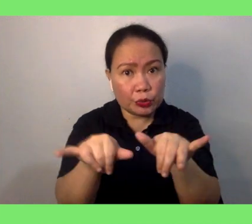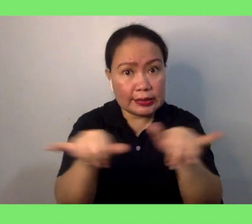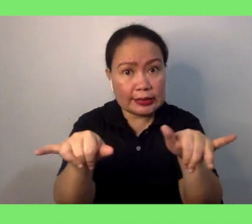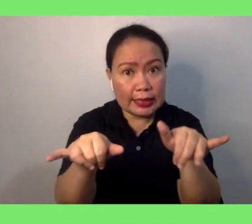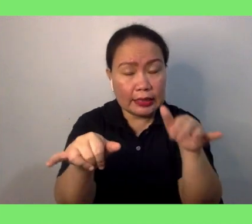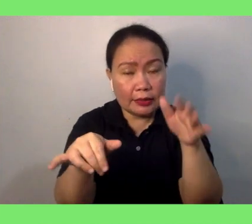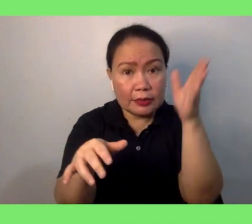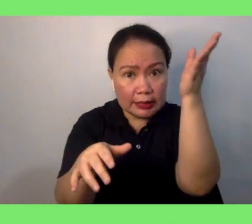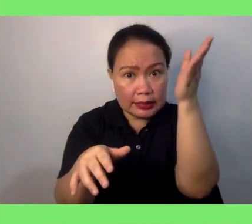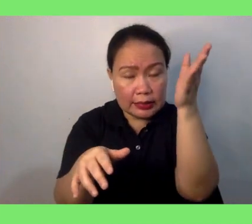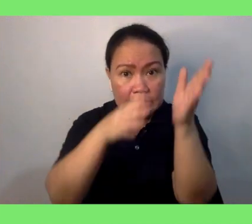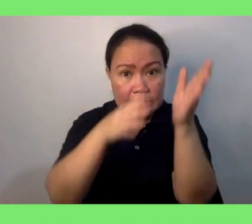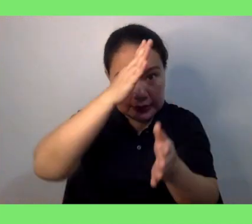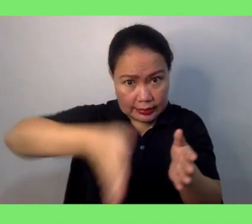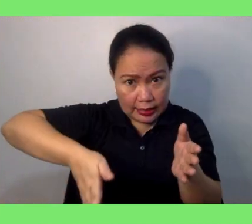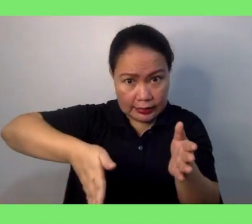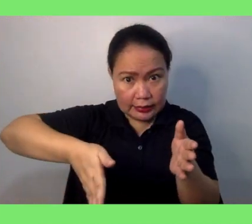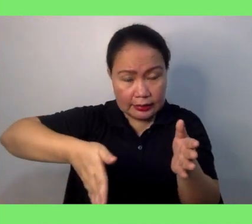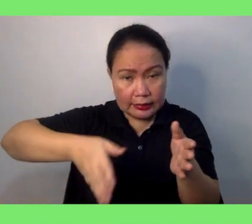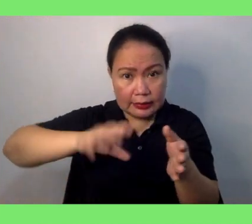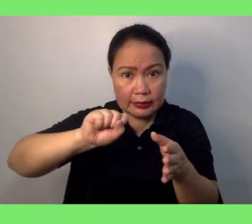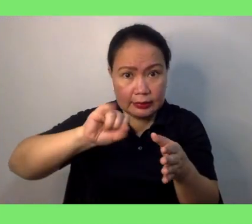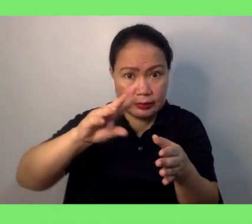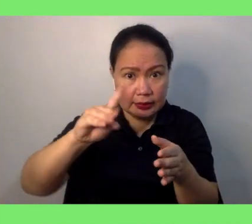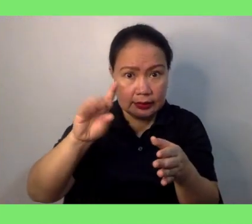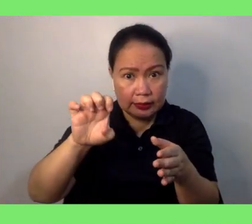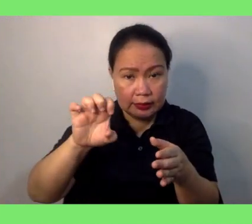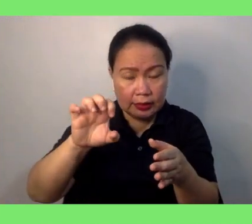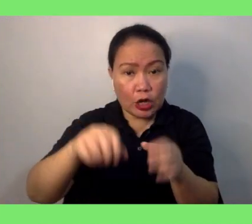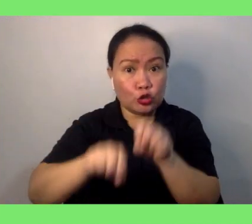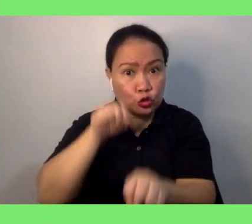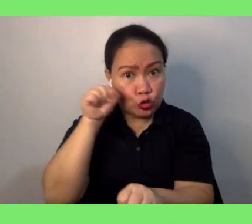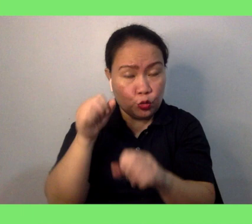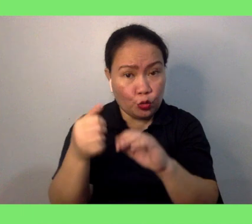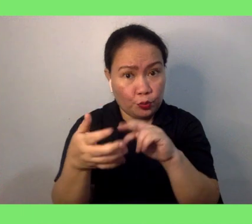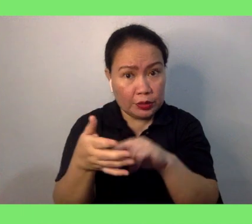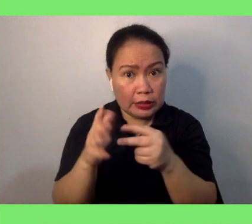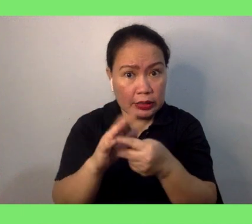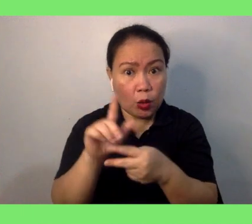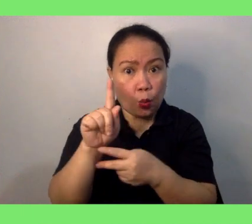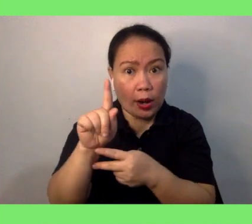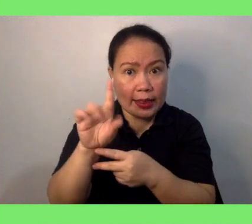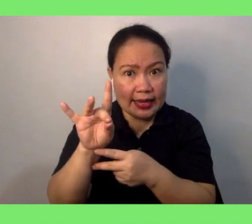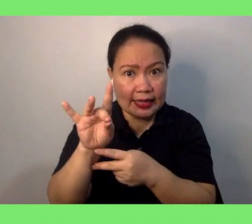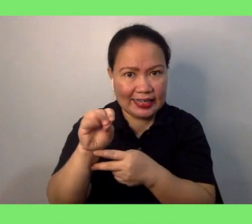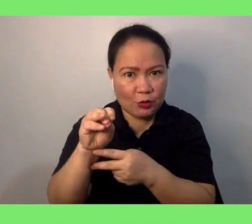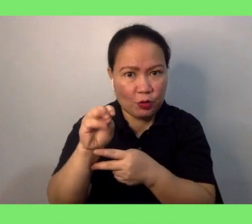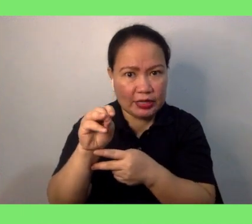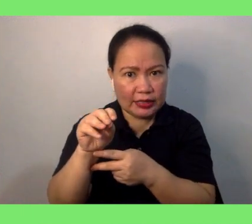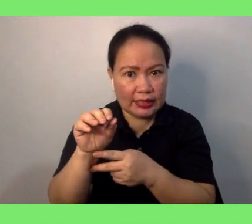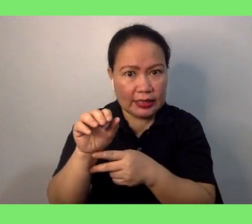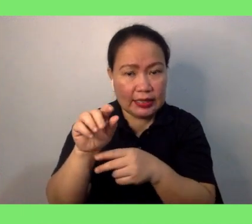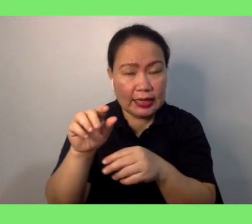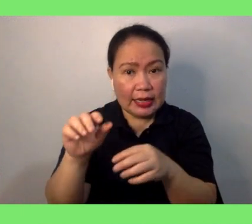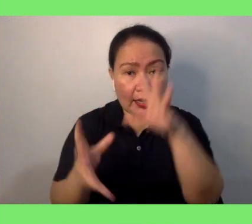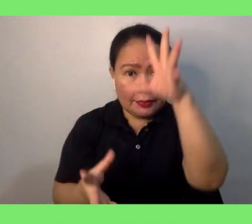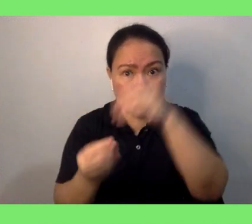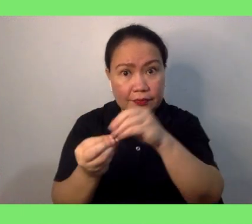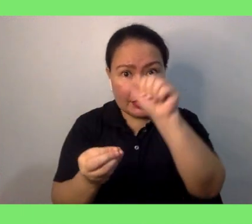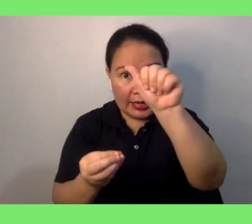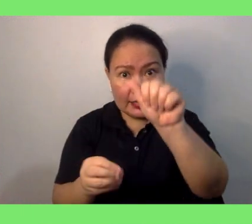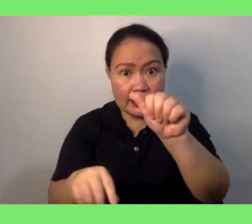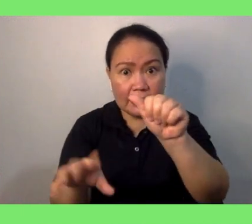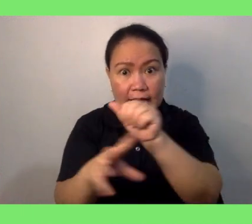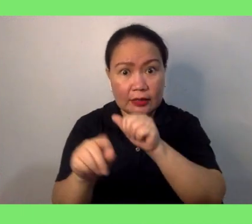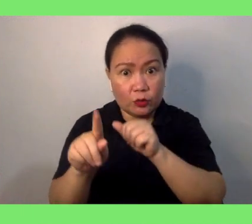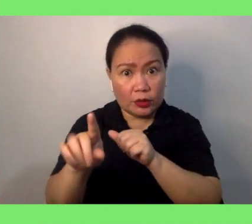on the same side yan, ibig sabihin, 180 dapat. Supplementary yan. So, yun ang gagawin natin.